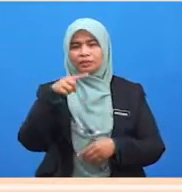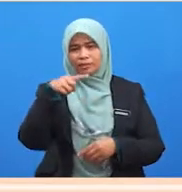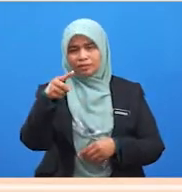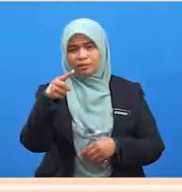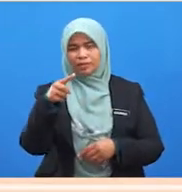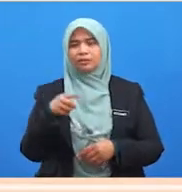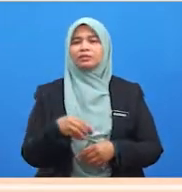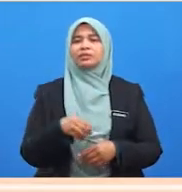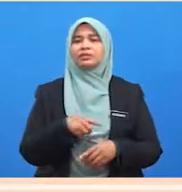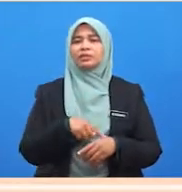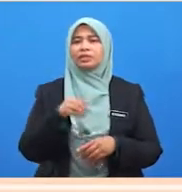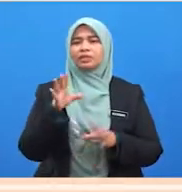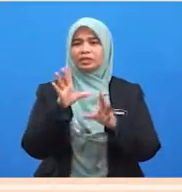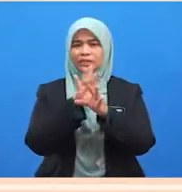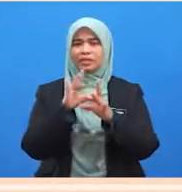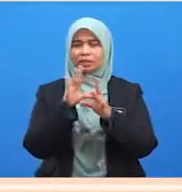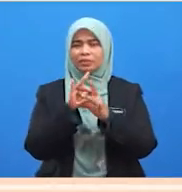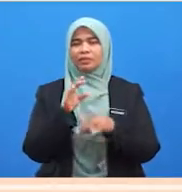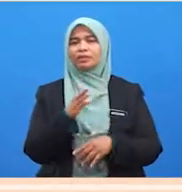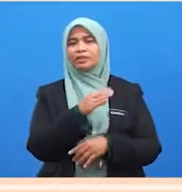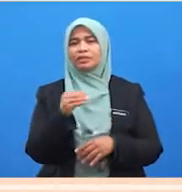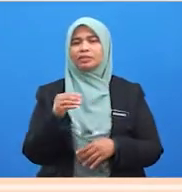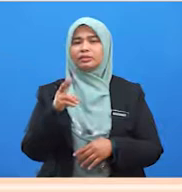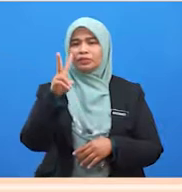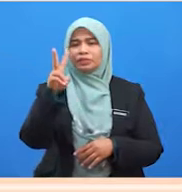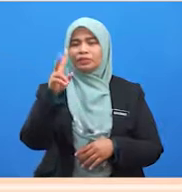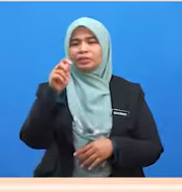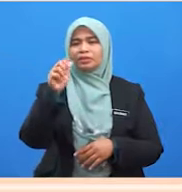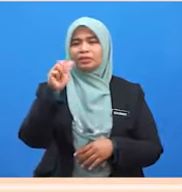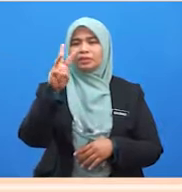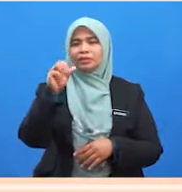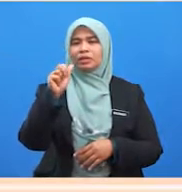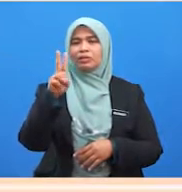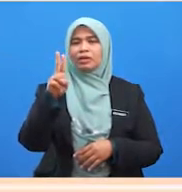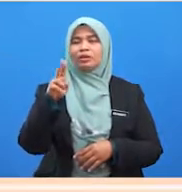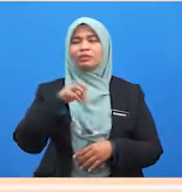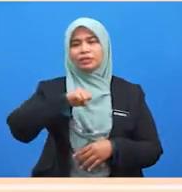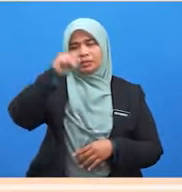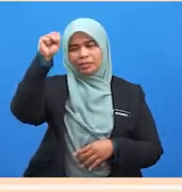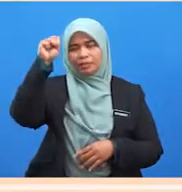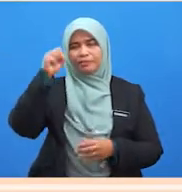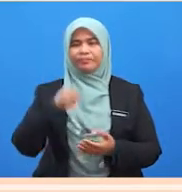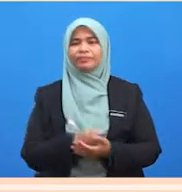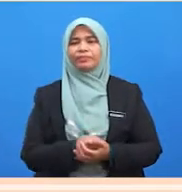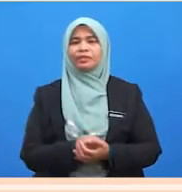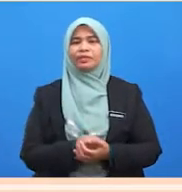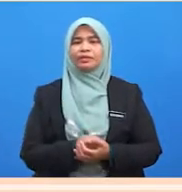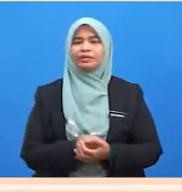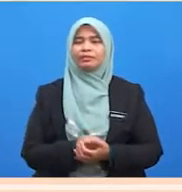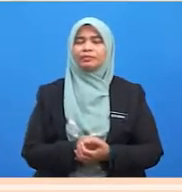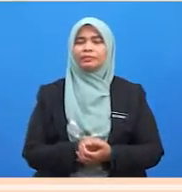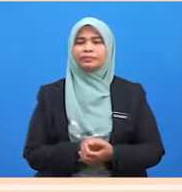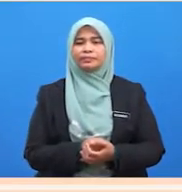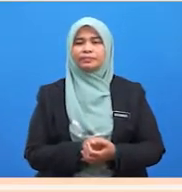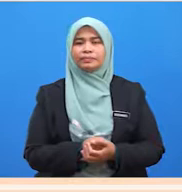Aman di Sarawak dan Tawau di Sabah. Nenas, getah, padi sawah dan kelapa